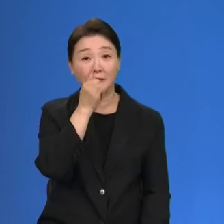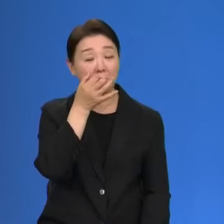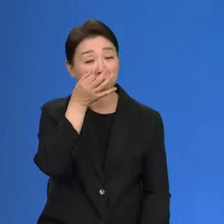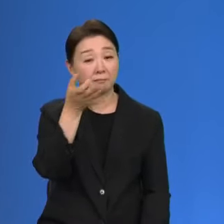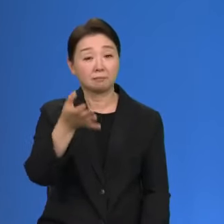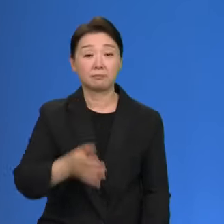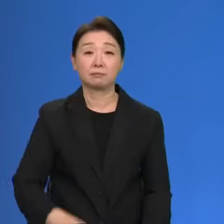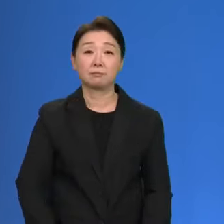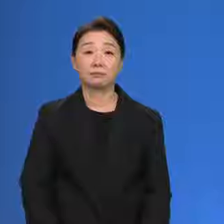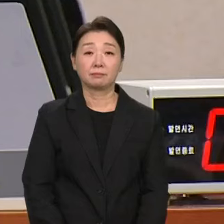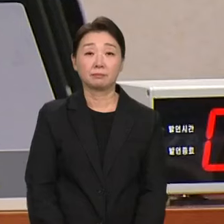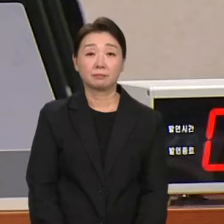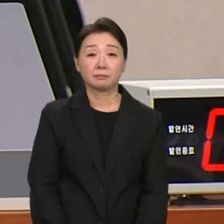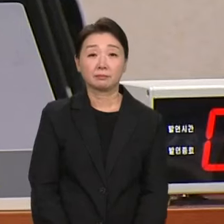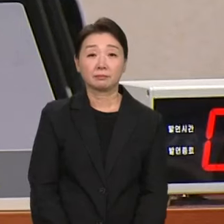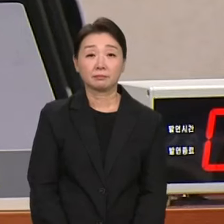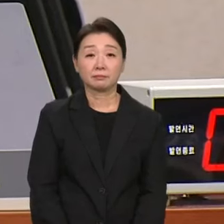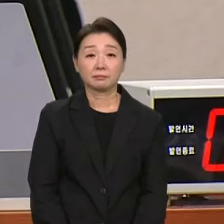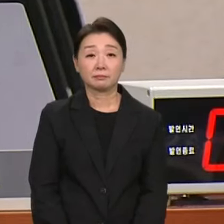보시죠.